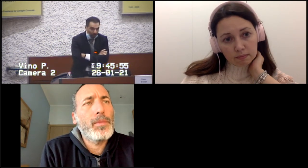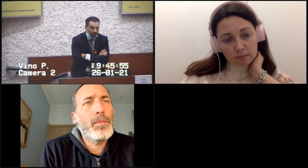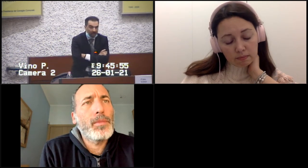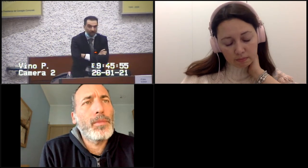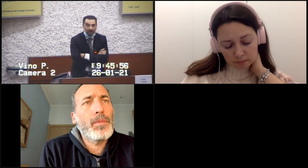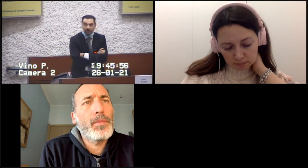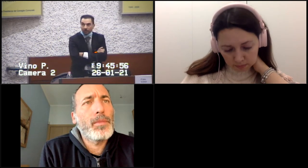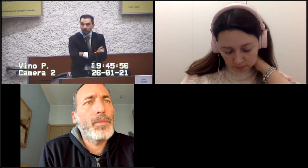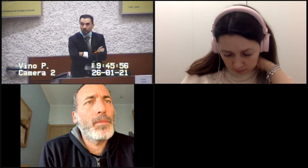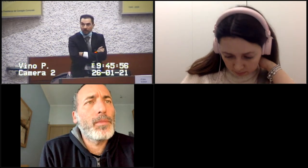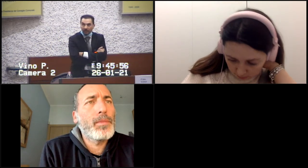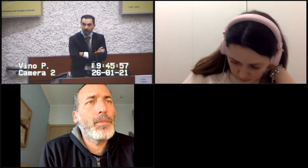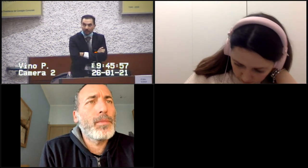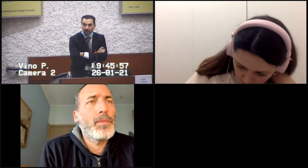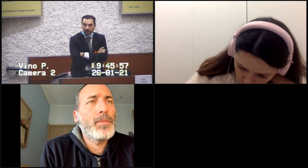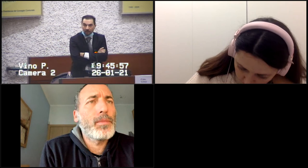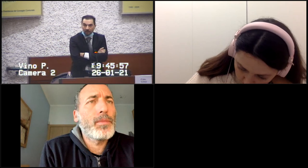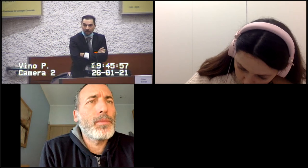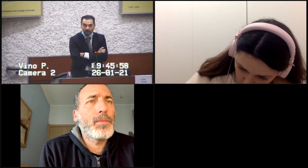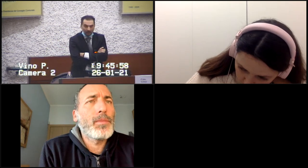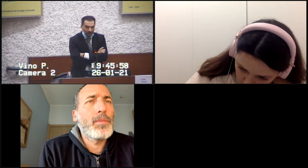criticando politicamente poi quello che è